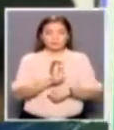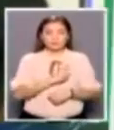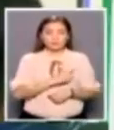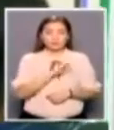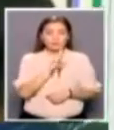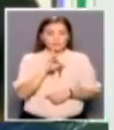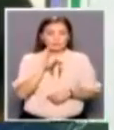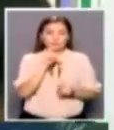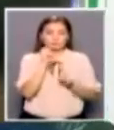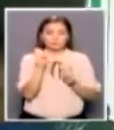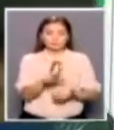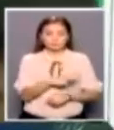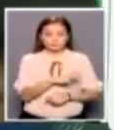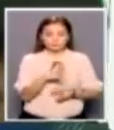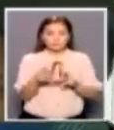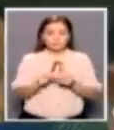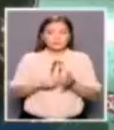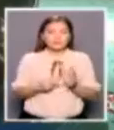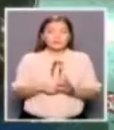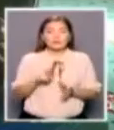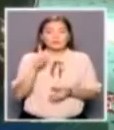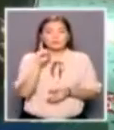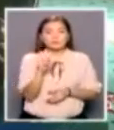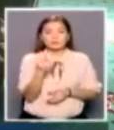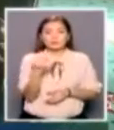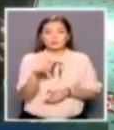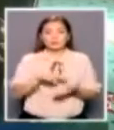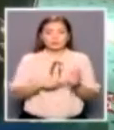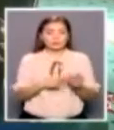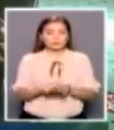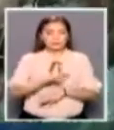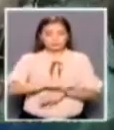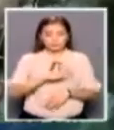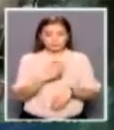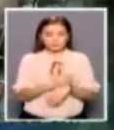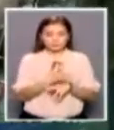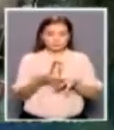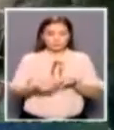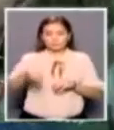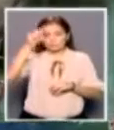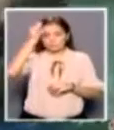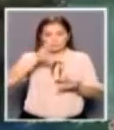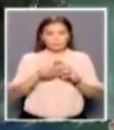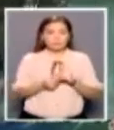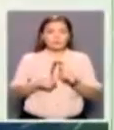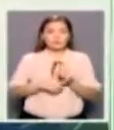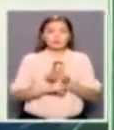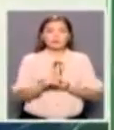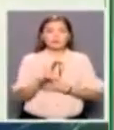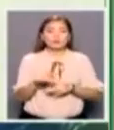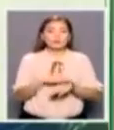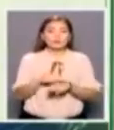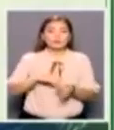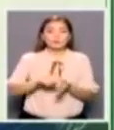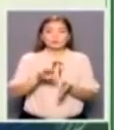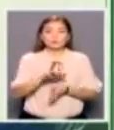басты аналарға табыс етілді. Жоба зекет қоғамдық қор аясында жүзеге асқан. Еске салайық, жалпы жыл басынан бері